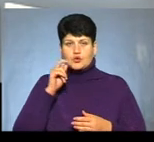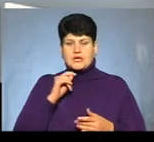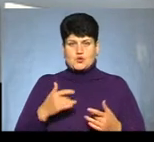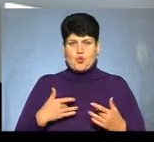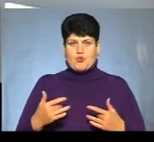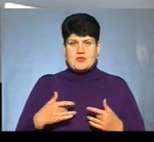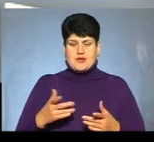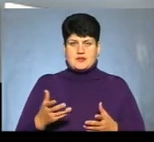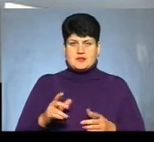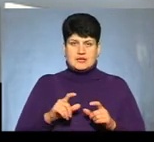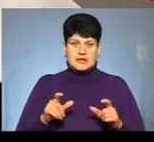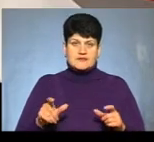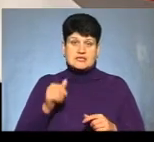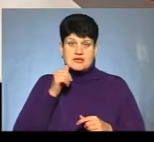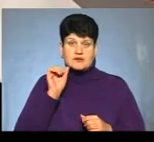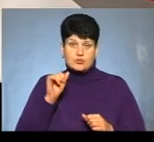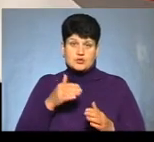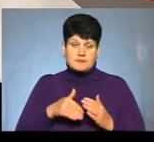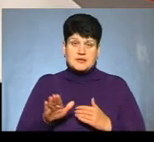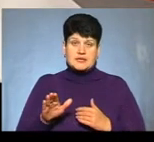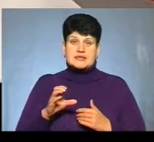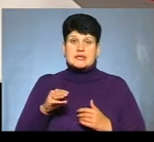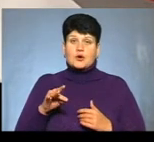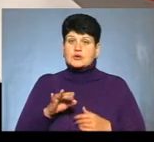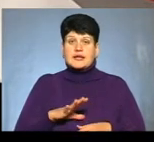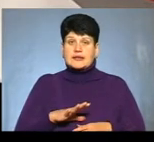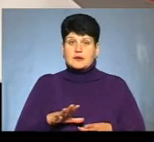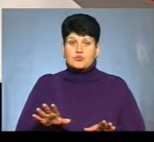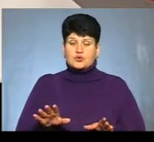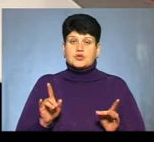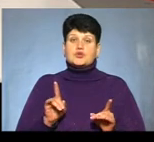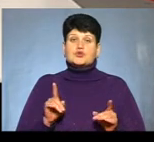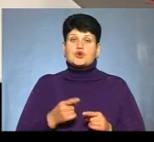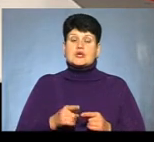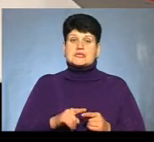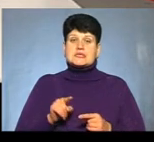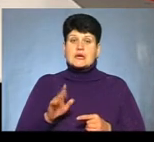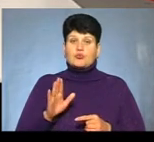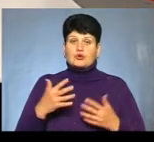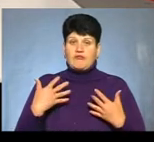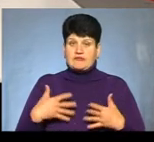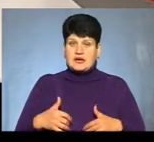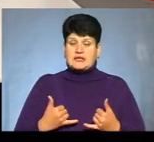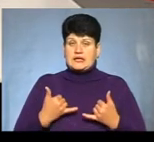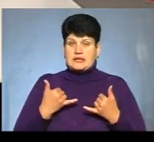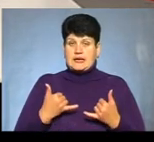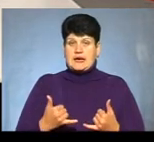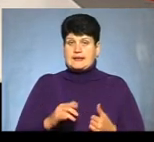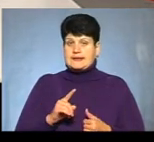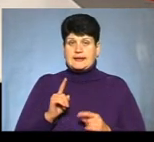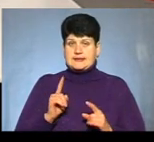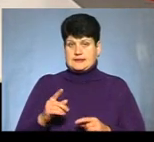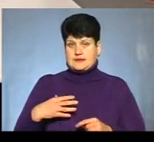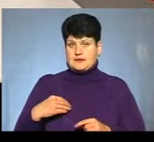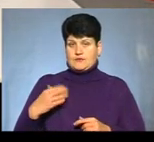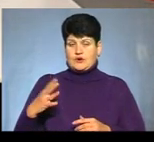бути в українському театрі, бо він завтра він може піти і Стригуна не буде, і що це буде втрата для не тільки